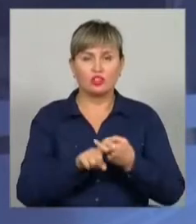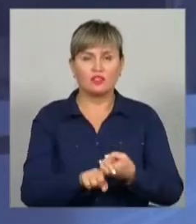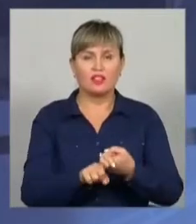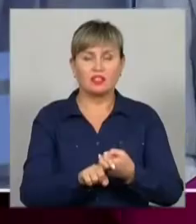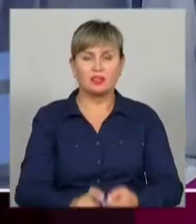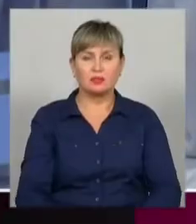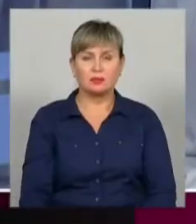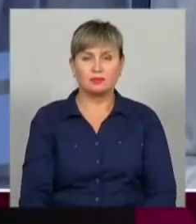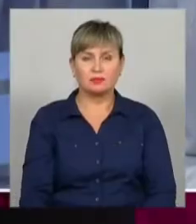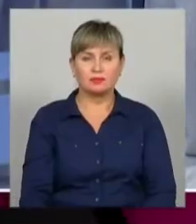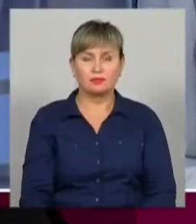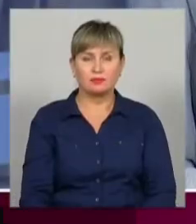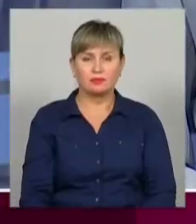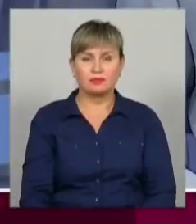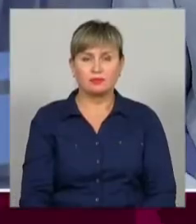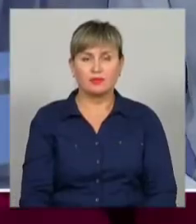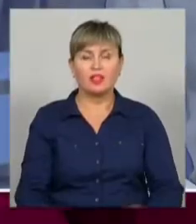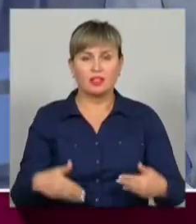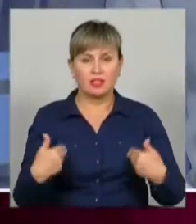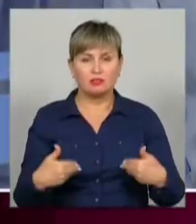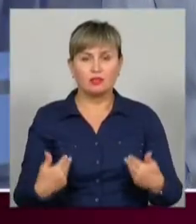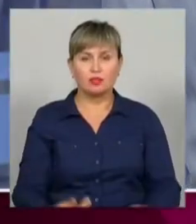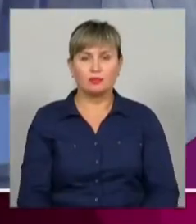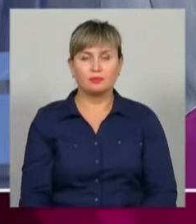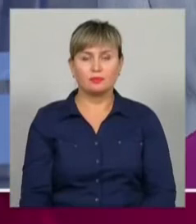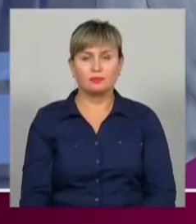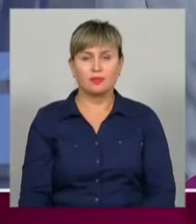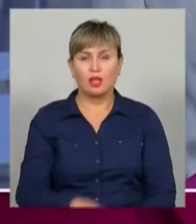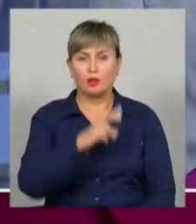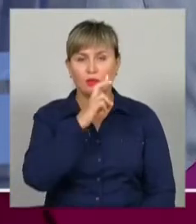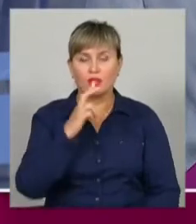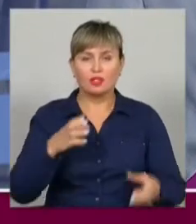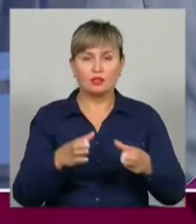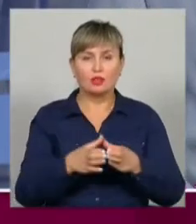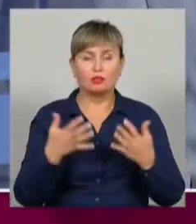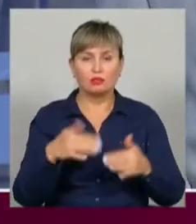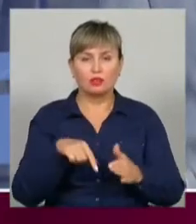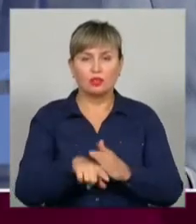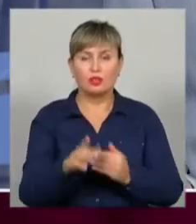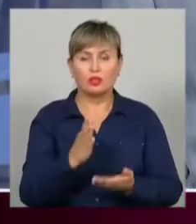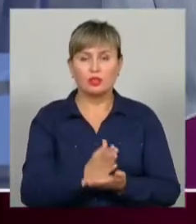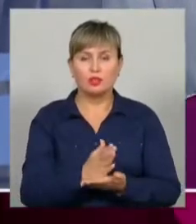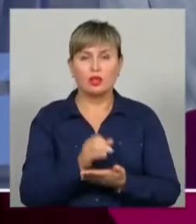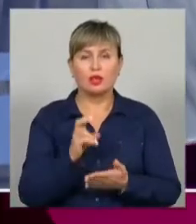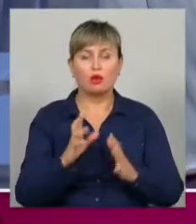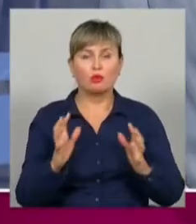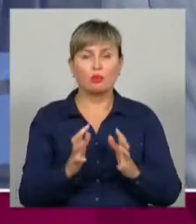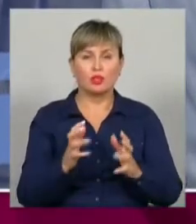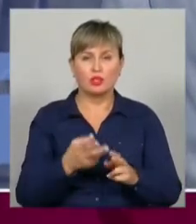связь. Алмаз Турегельдиевич, здравствуйте. Скажите, британский штамм уже гуляет по миру. Как уберечься от этой